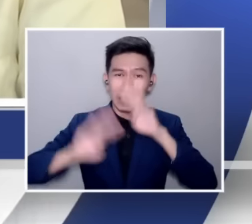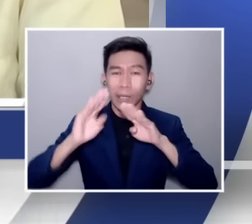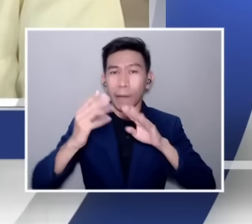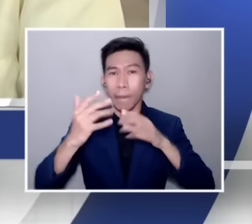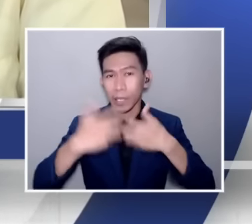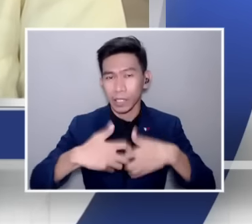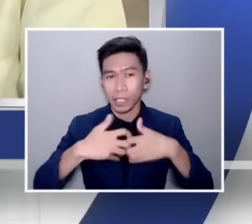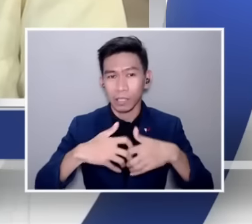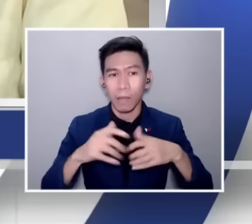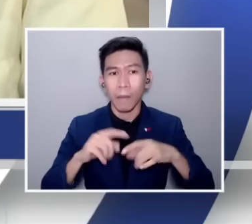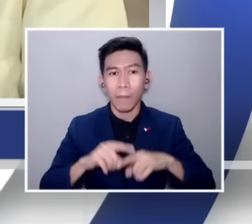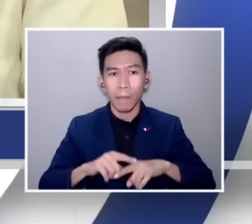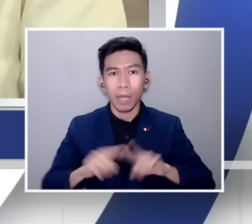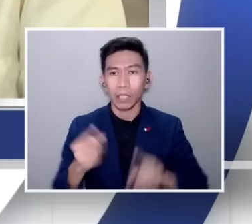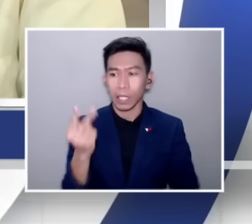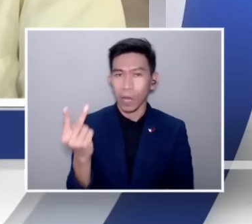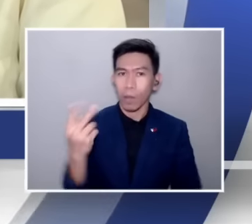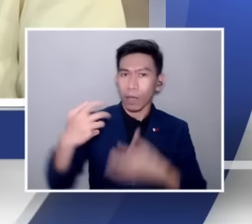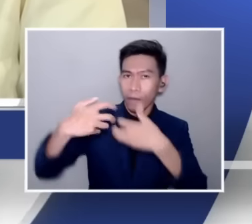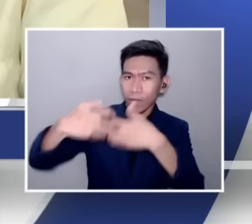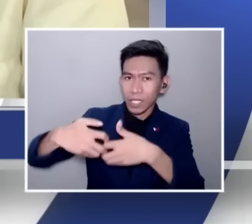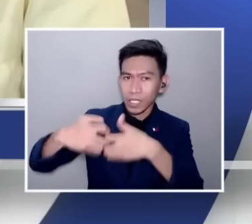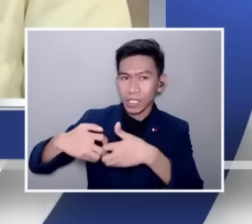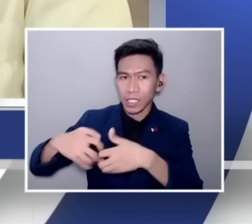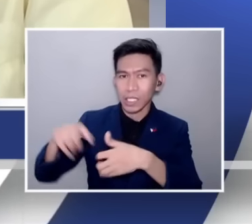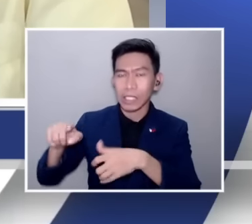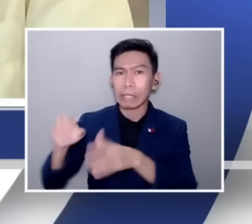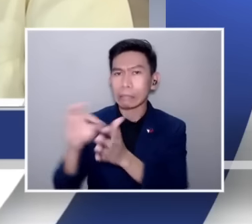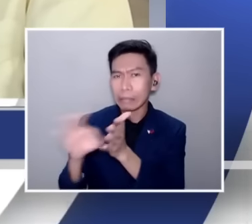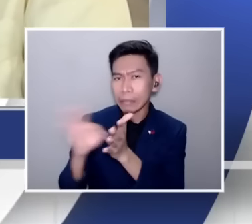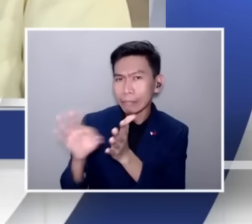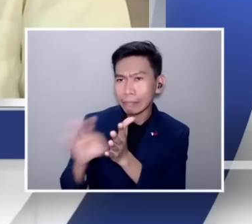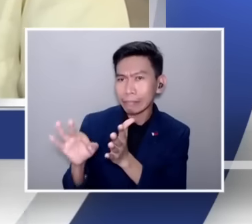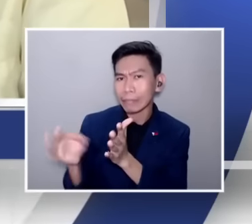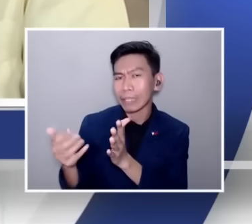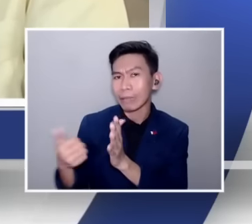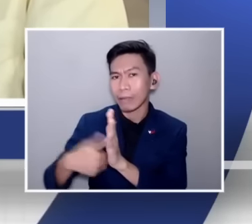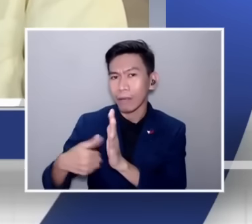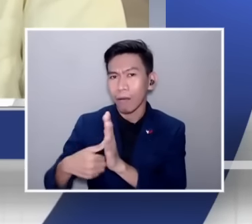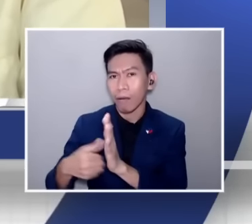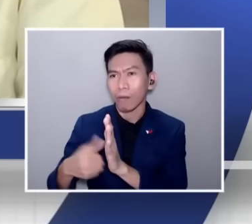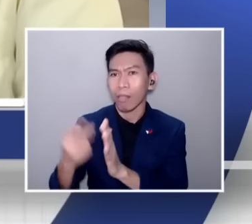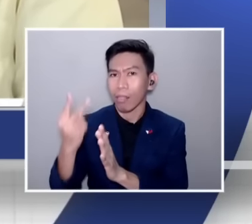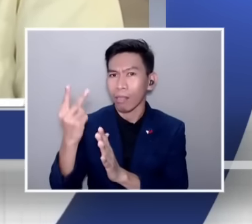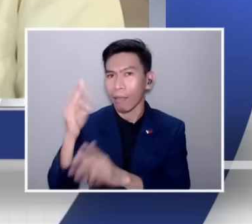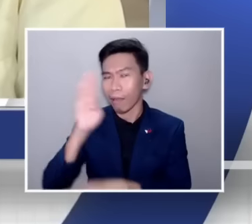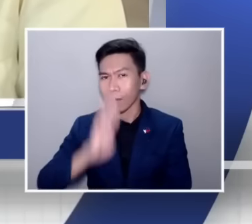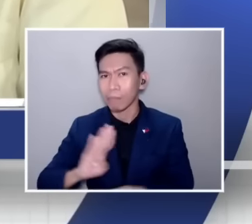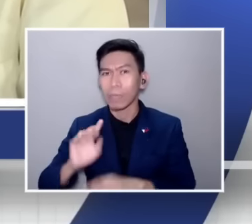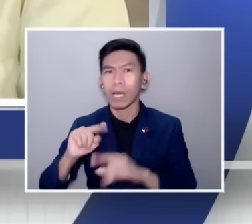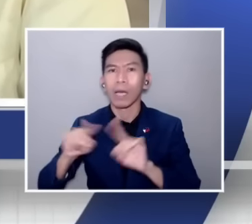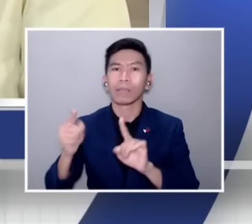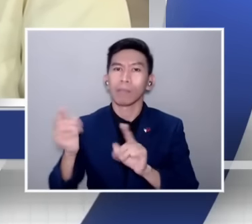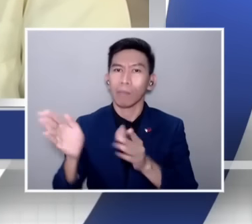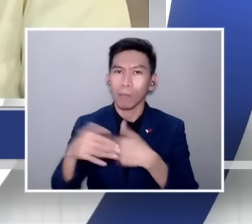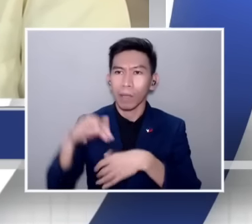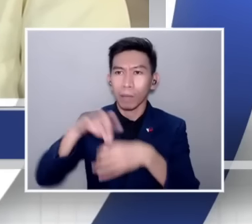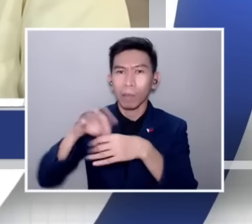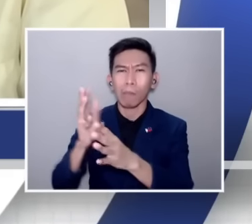Eh, 2 VCM pa lamang ang nagkakaaberya. Eh, grabe na ang nagiging pila sa mga presinto. Ngayon, 1,800